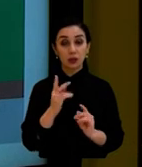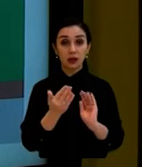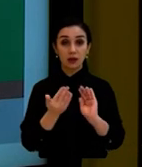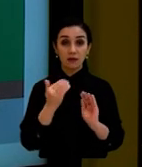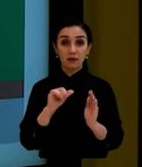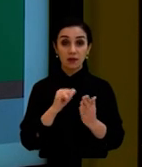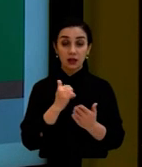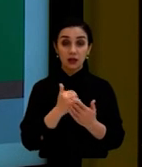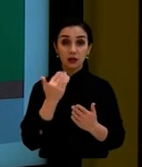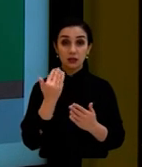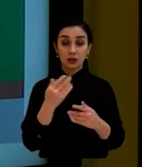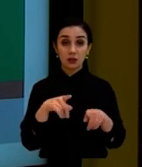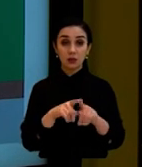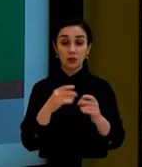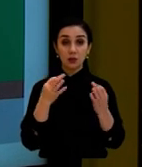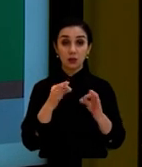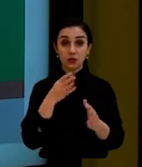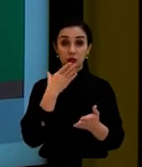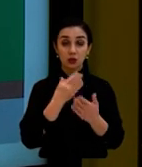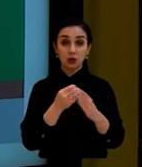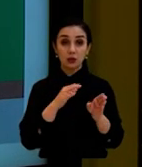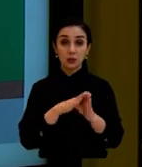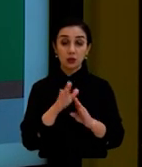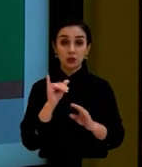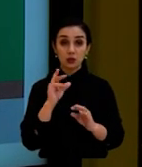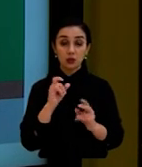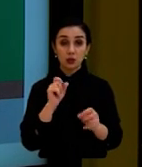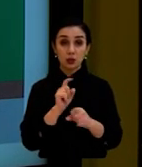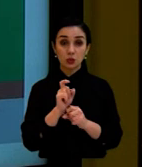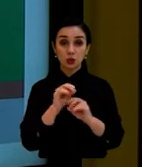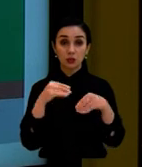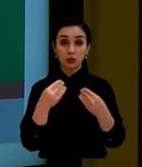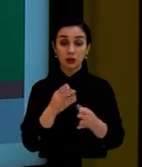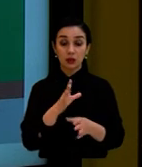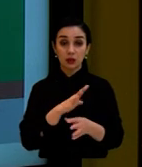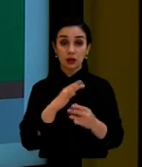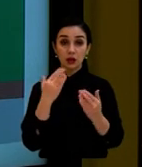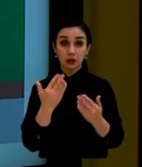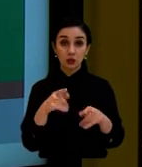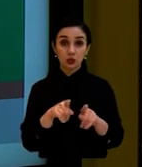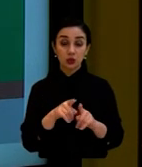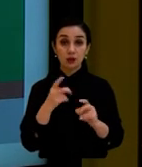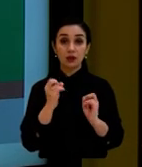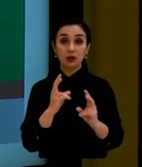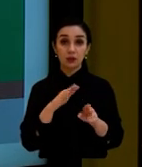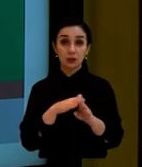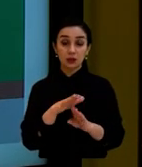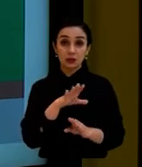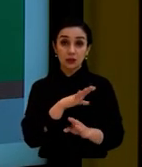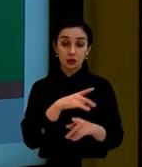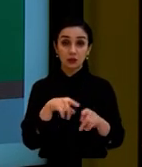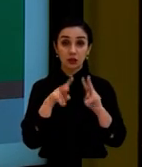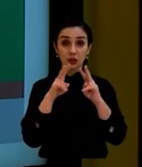avval esa sizga mustaqil ravishda bajarish uchun topshiriq bergan edim. Ana o'shani qanday